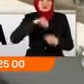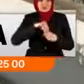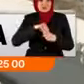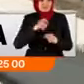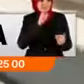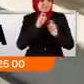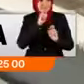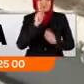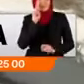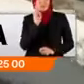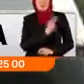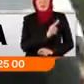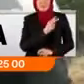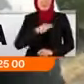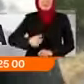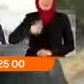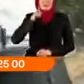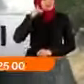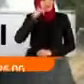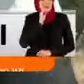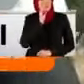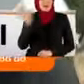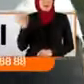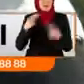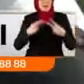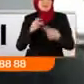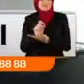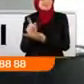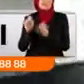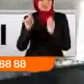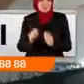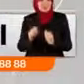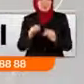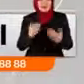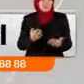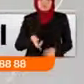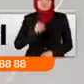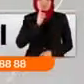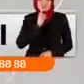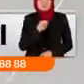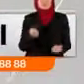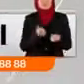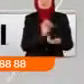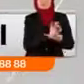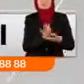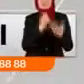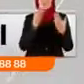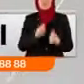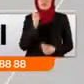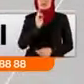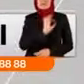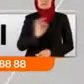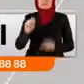mesajla ileti bilgilendirdi kendisine olacak hiç beklemediği bir şekilde işinden oldu ahlaksız ve terbiyesiz yapan